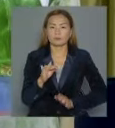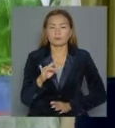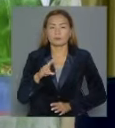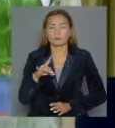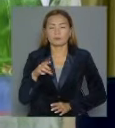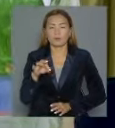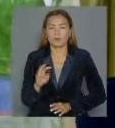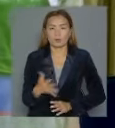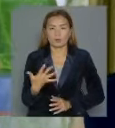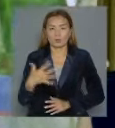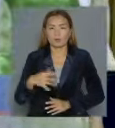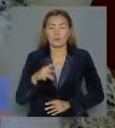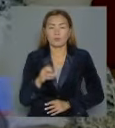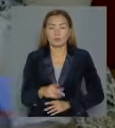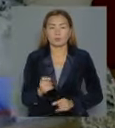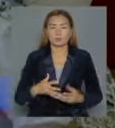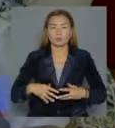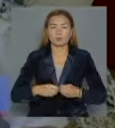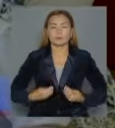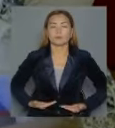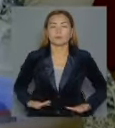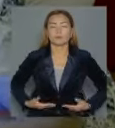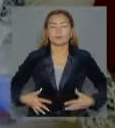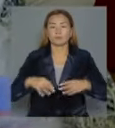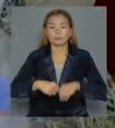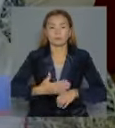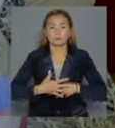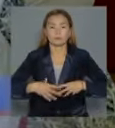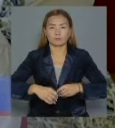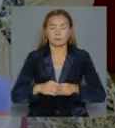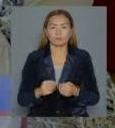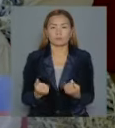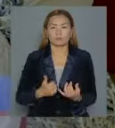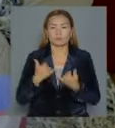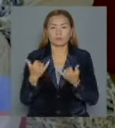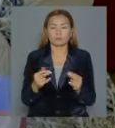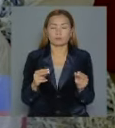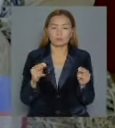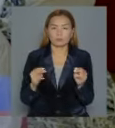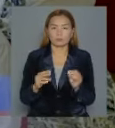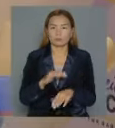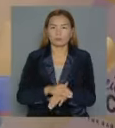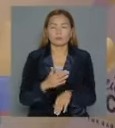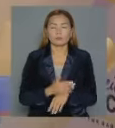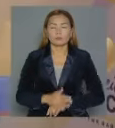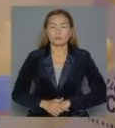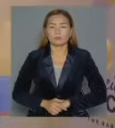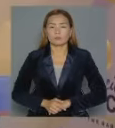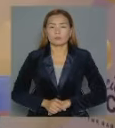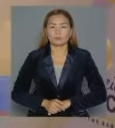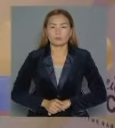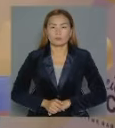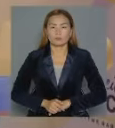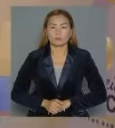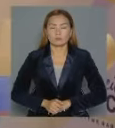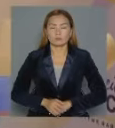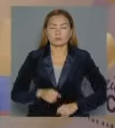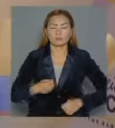көруде. 50 жылға жуық бір шаңырақ астында күн кешу отбасындағы сыйластық пен адалдықтың өзегінде дейді. Келер